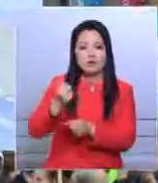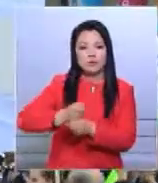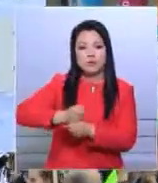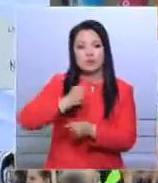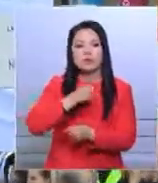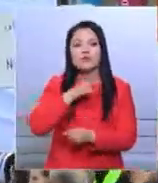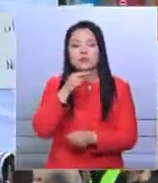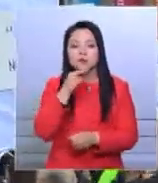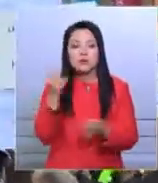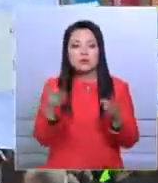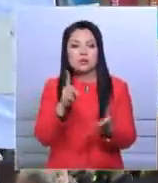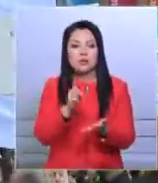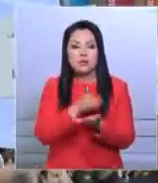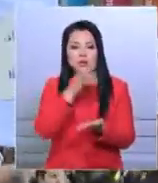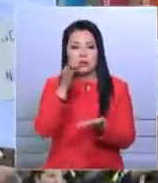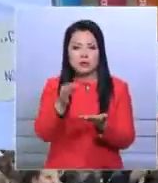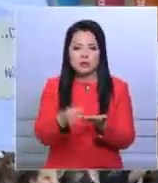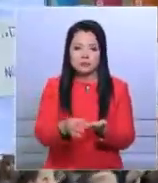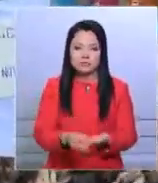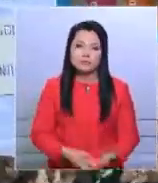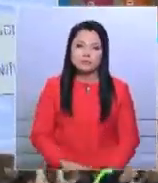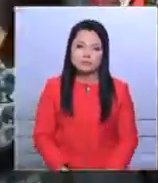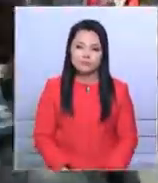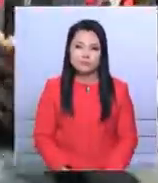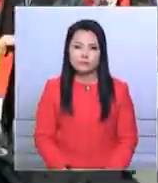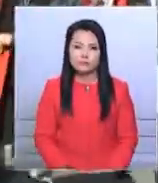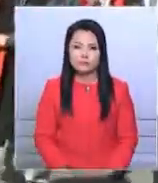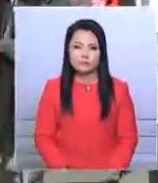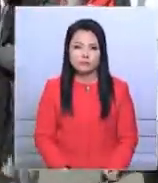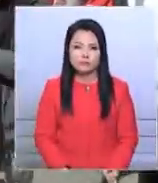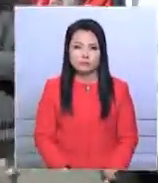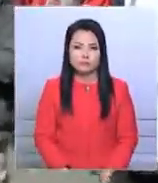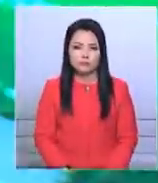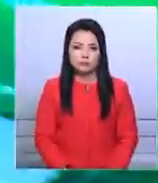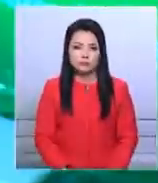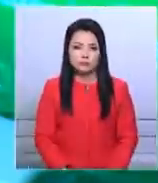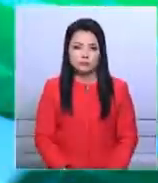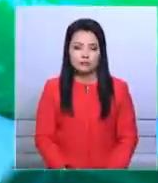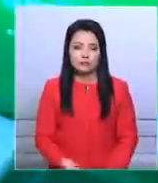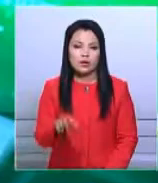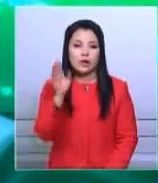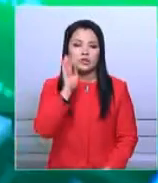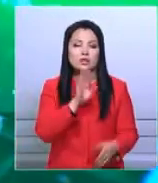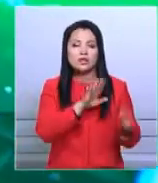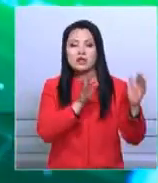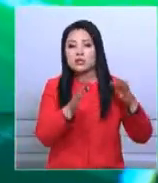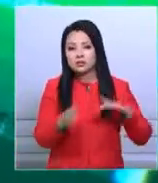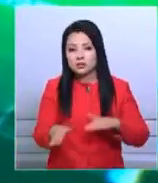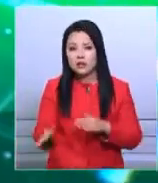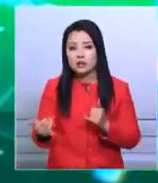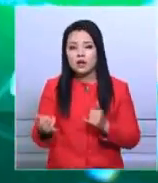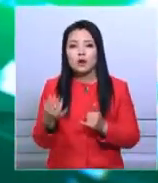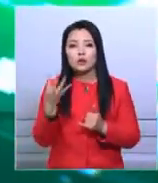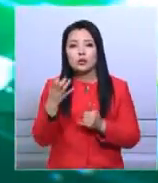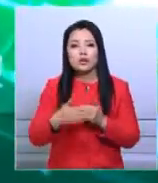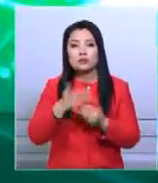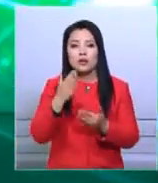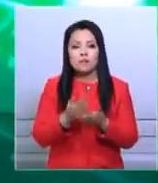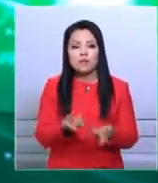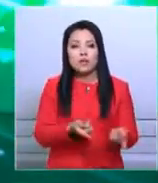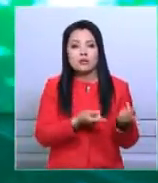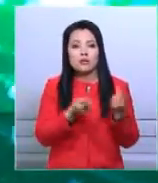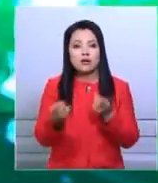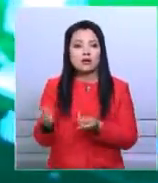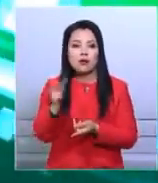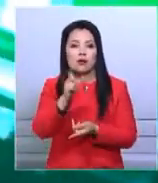Атагелдиева, Жанна Тернс, Жомарт Ахметов, 24 кезет, Бельгия, Брюссель. Жерорта теңізінде 400-ден аса мигрант